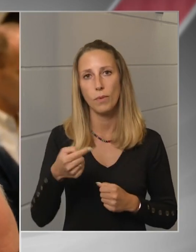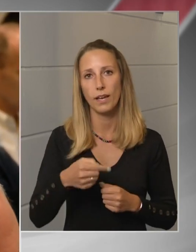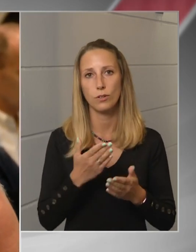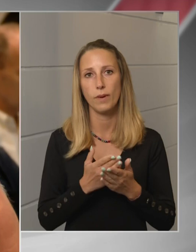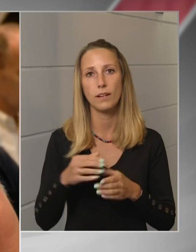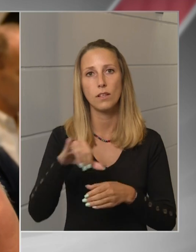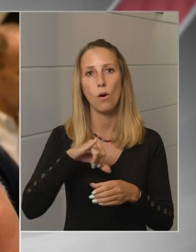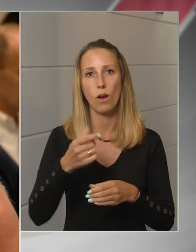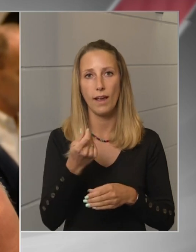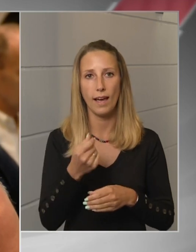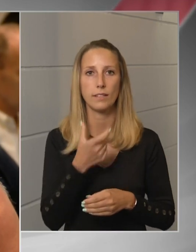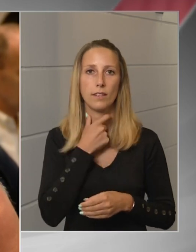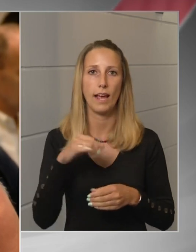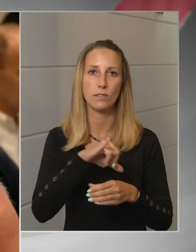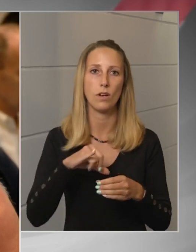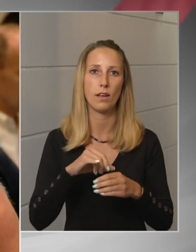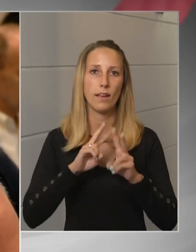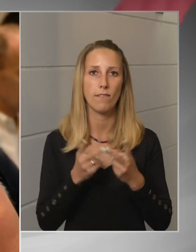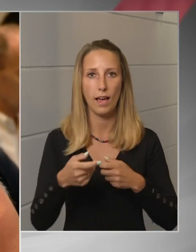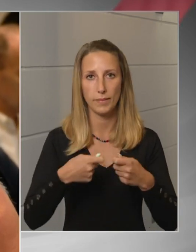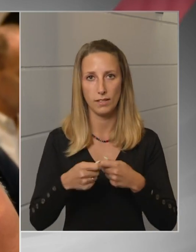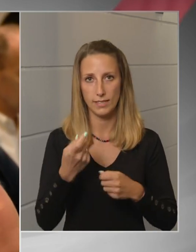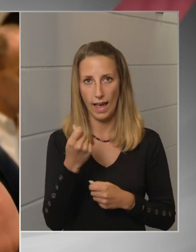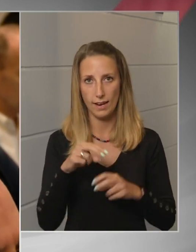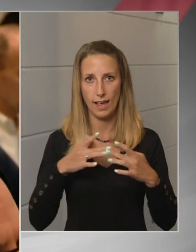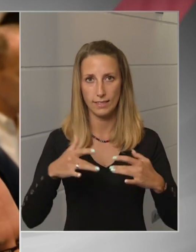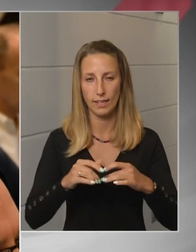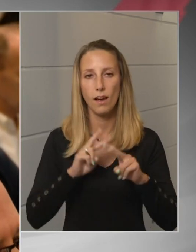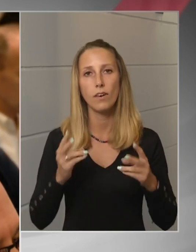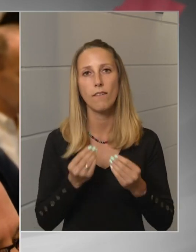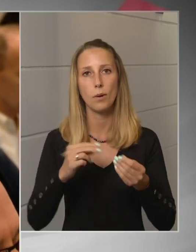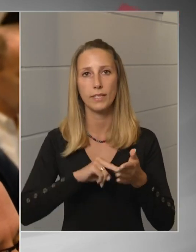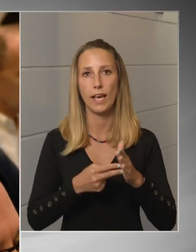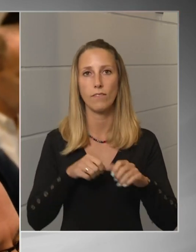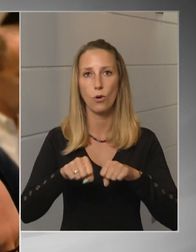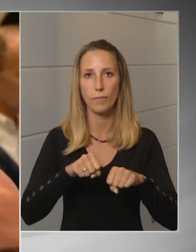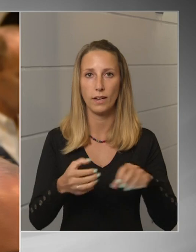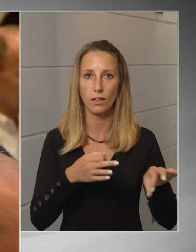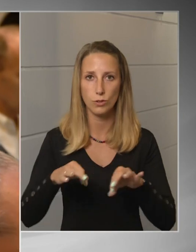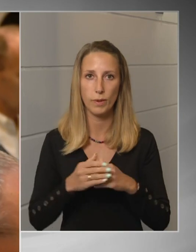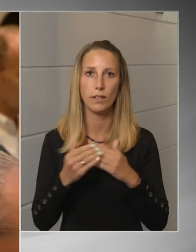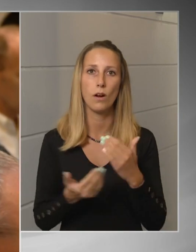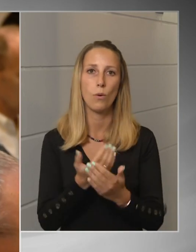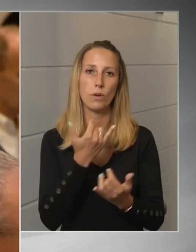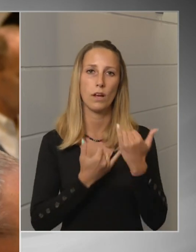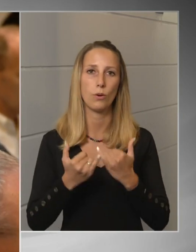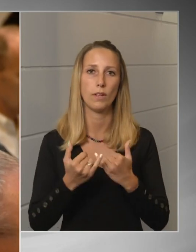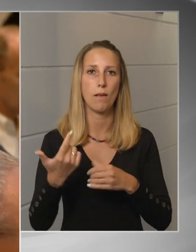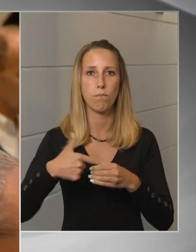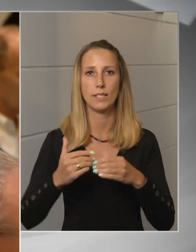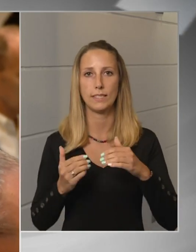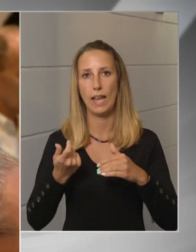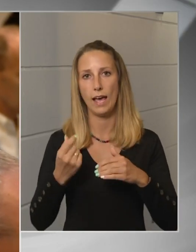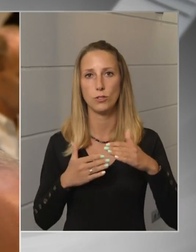itt már az olajár és a gázolaj világpiaci árának helyzete, hogy van-e valami terve a kormánynak az ügyben, hogy újra jön egy benzinástopp, vagy